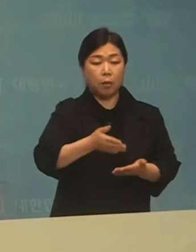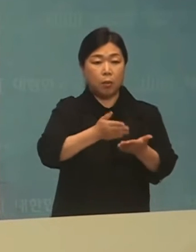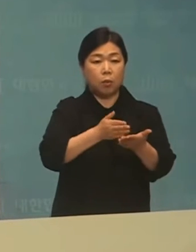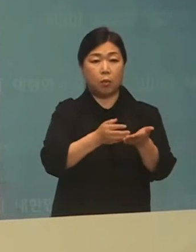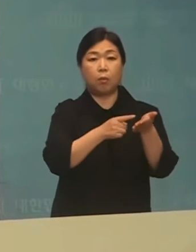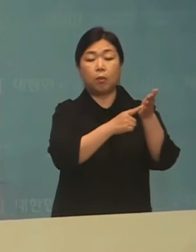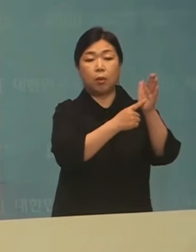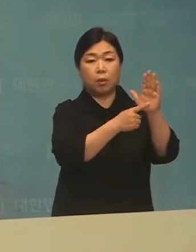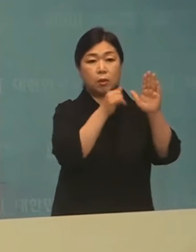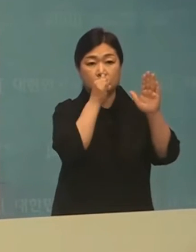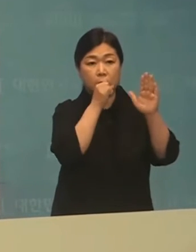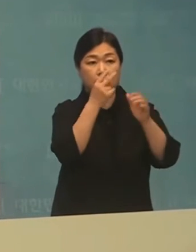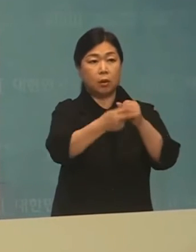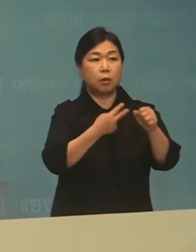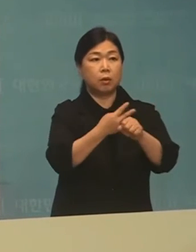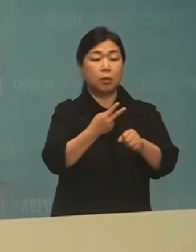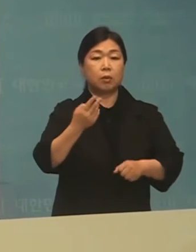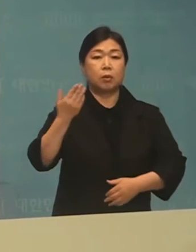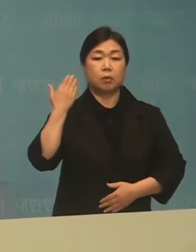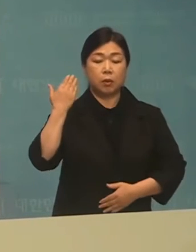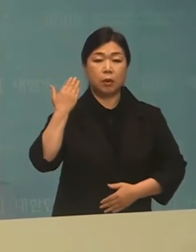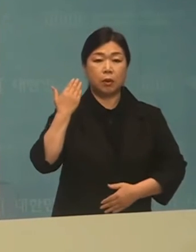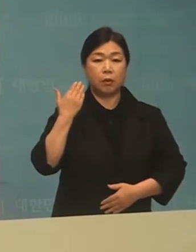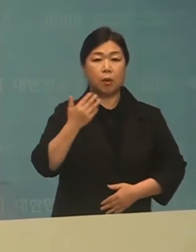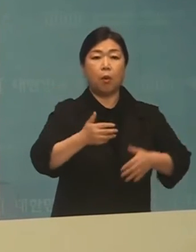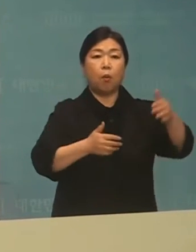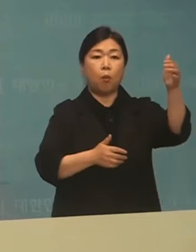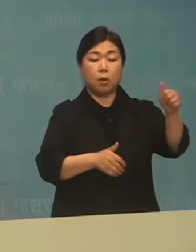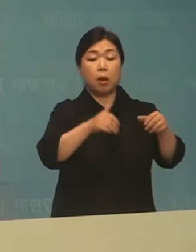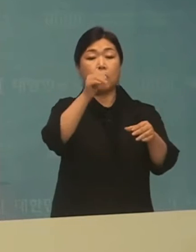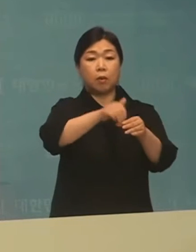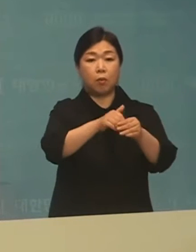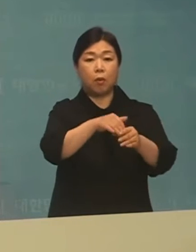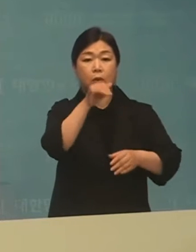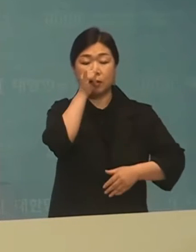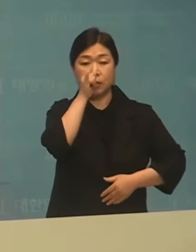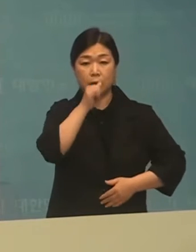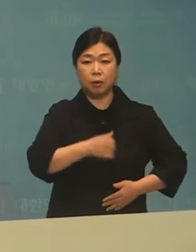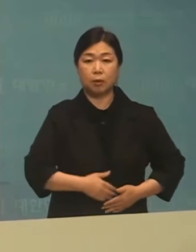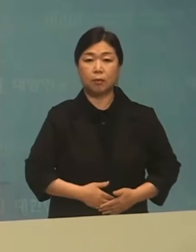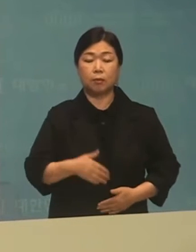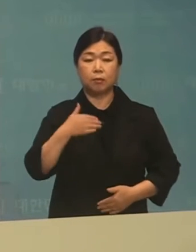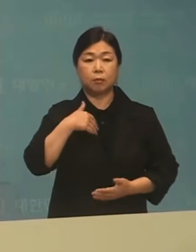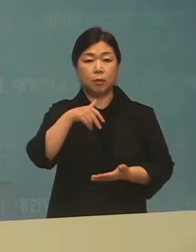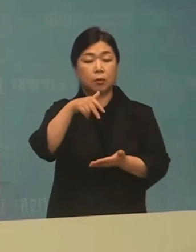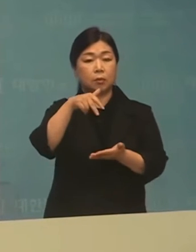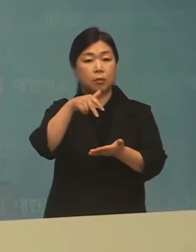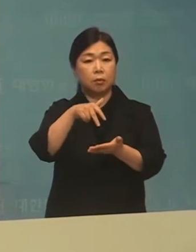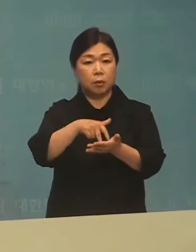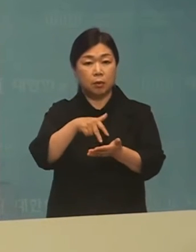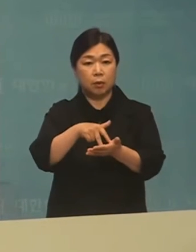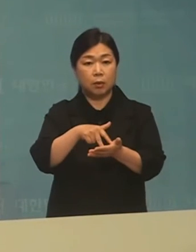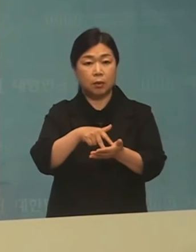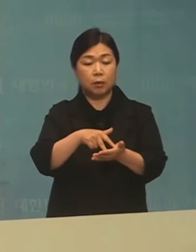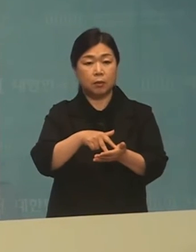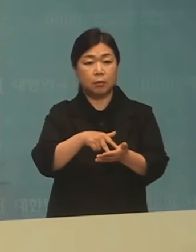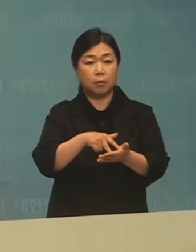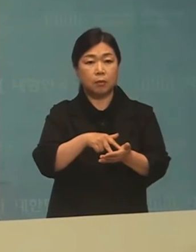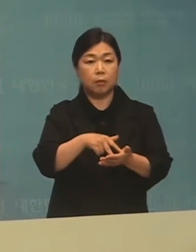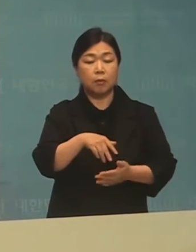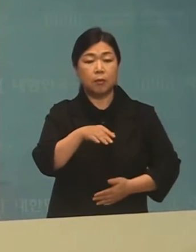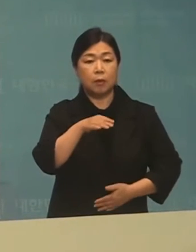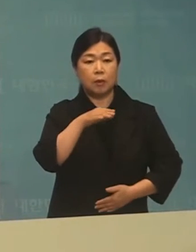2년 전에 광복회장 선거가 있었습니다. 저는 국민묘지의 친인사